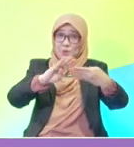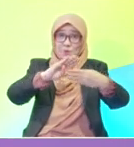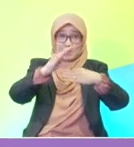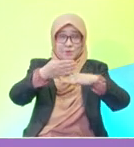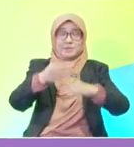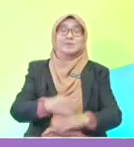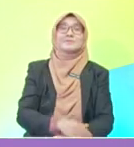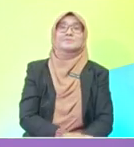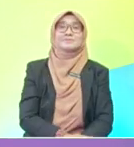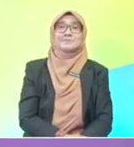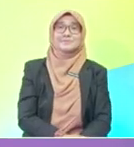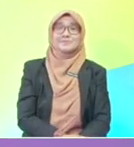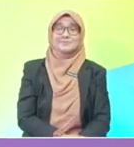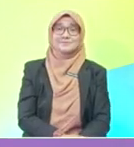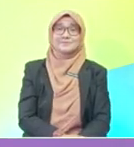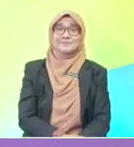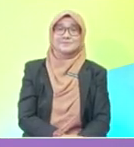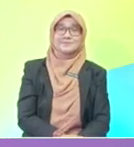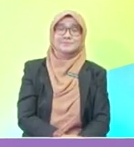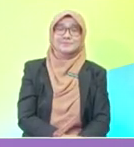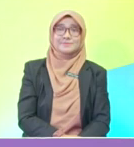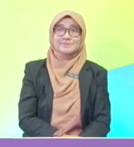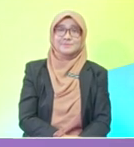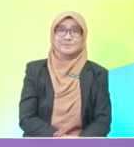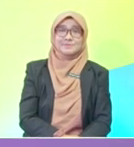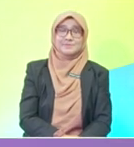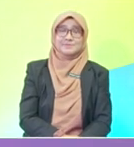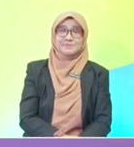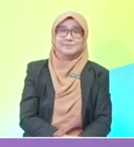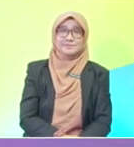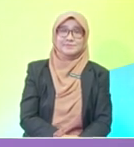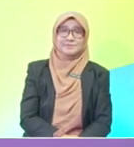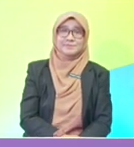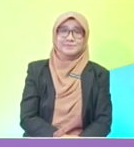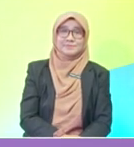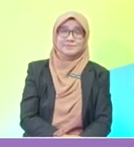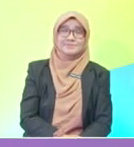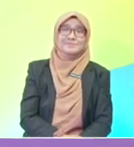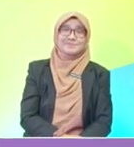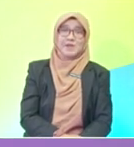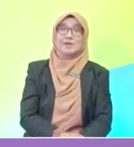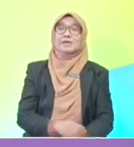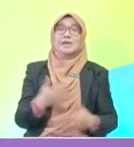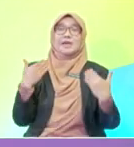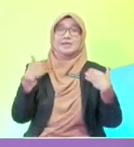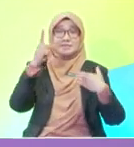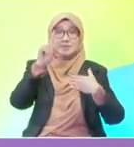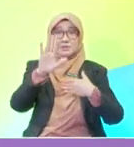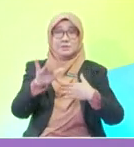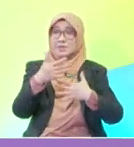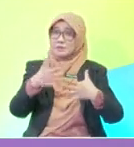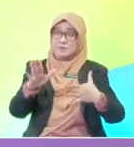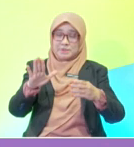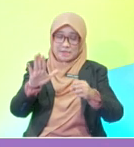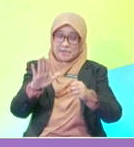Okey, untuk balut aje. Kalau macam tu Abang Fizi boleh angkat parang hilang yang dah siap tu. Ini dia. Okey. Kalau macam tu Abang Fizi